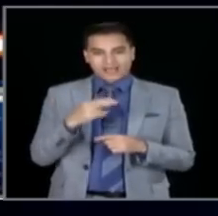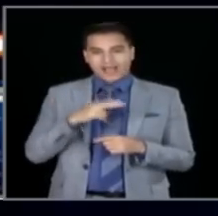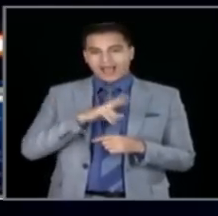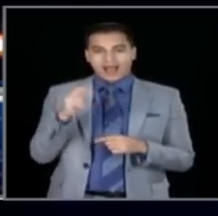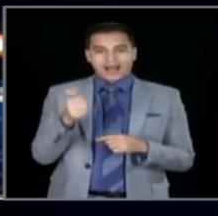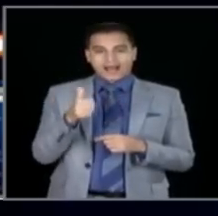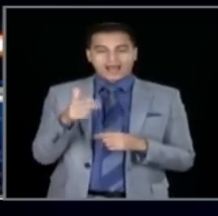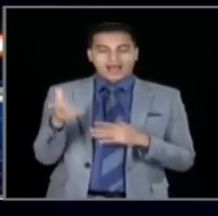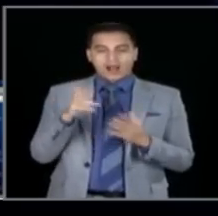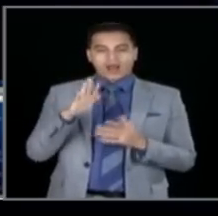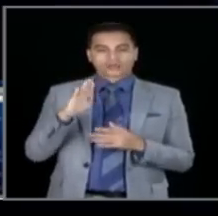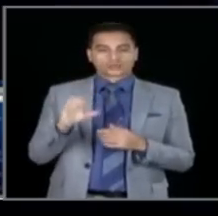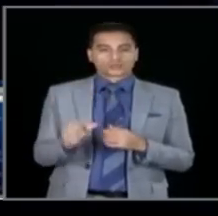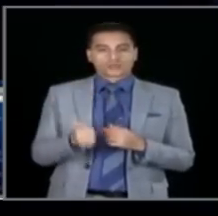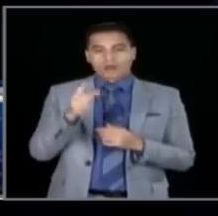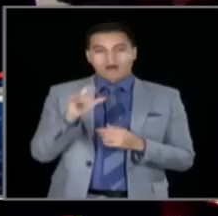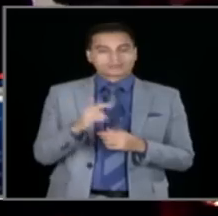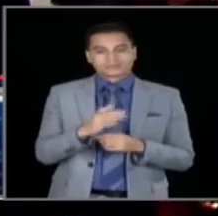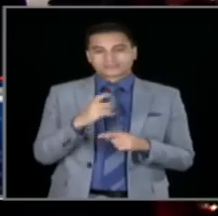الأسواني إجابة خاطئة،